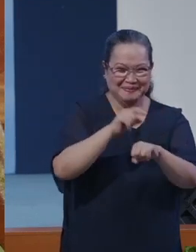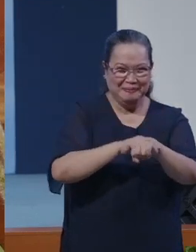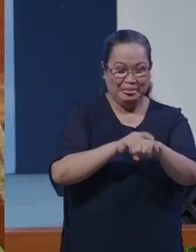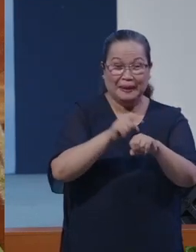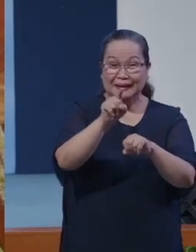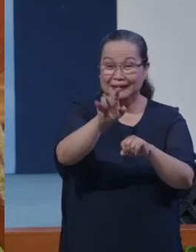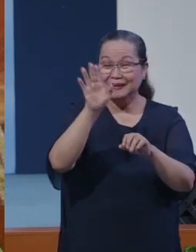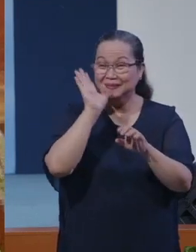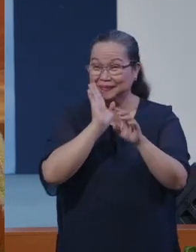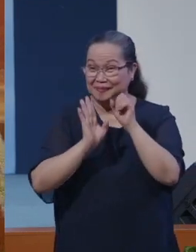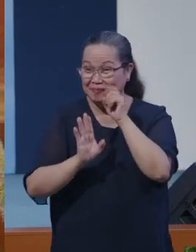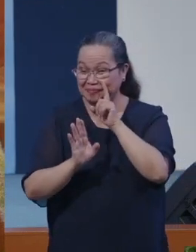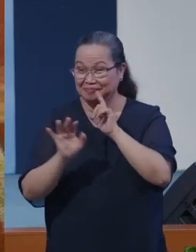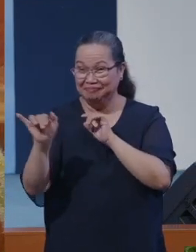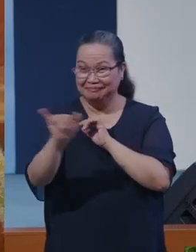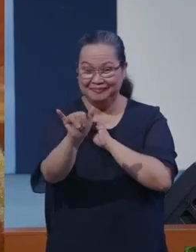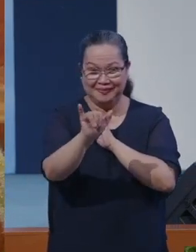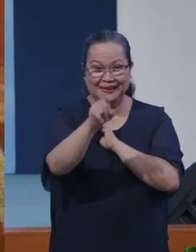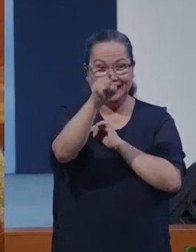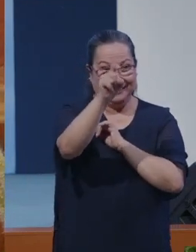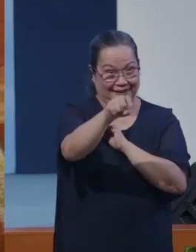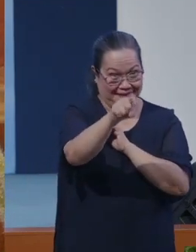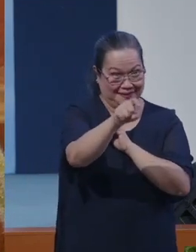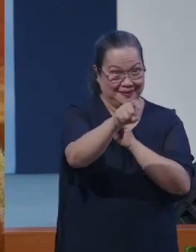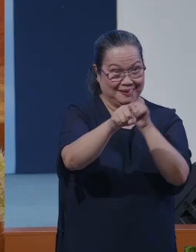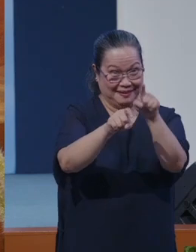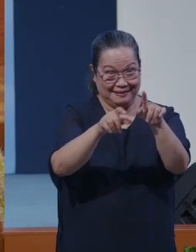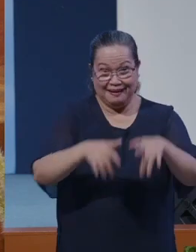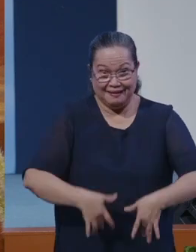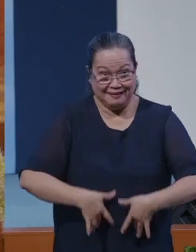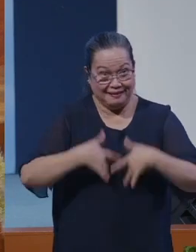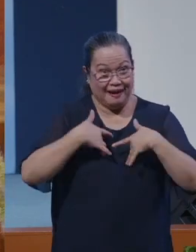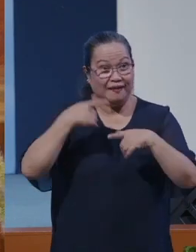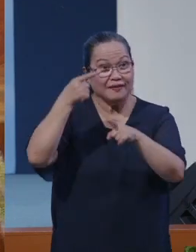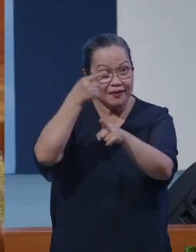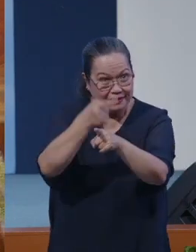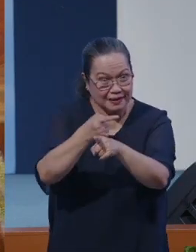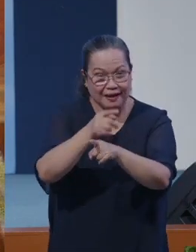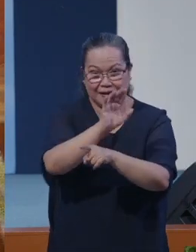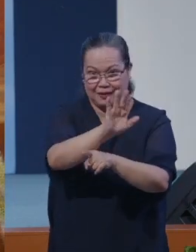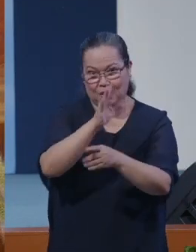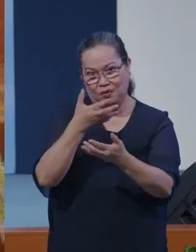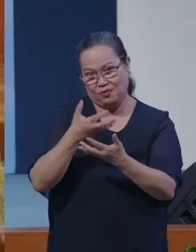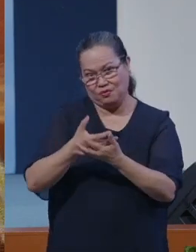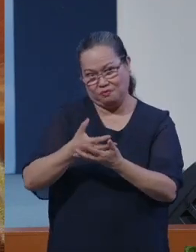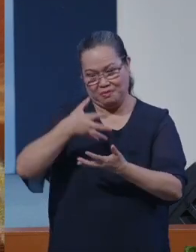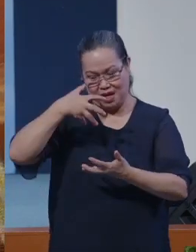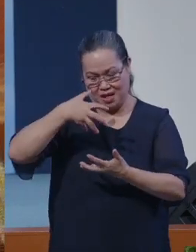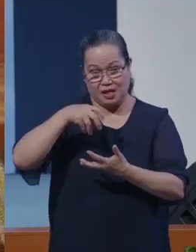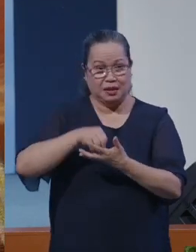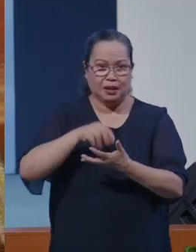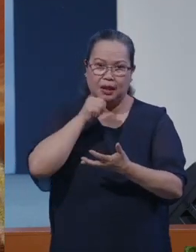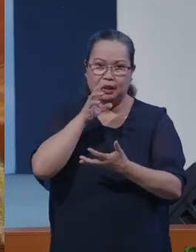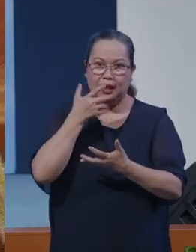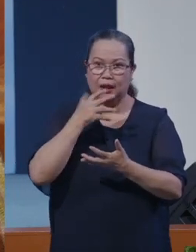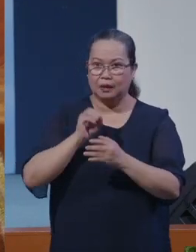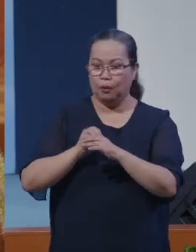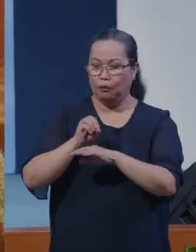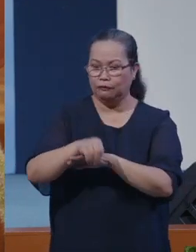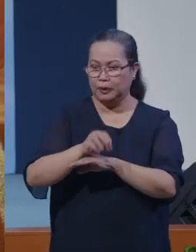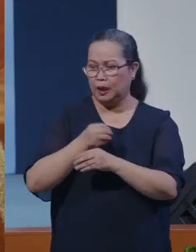Mga kapatid, kailangan po natin mamuhay ng ayon sa ating kayamanan. Huwag